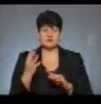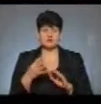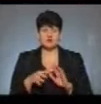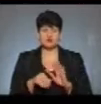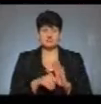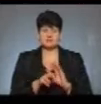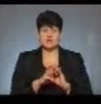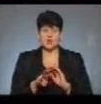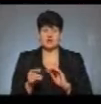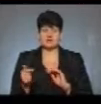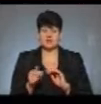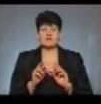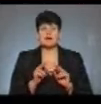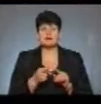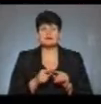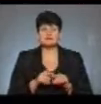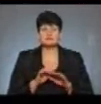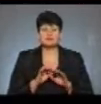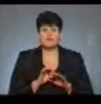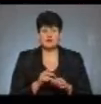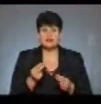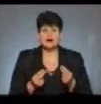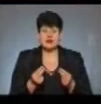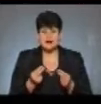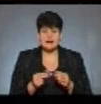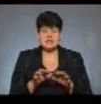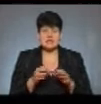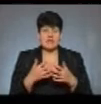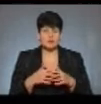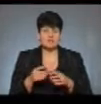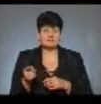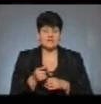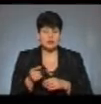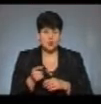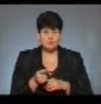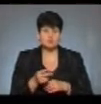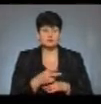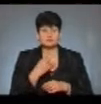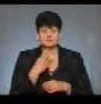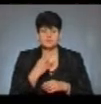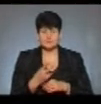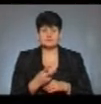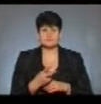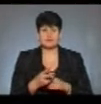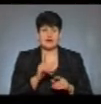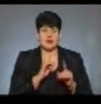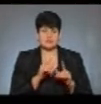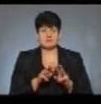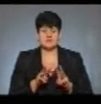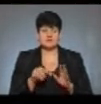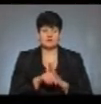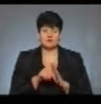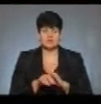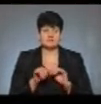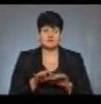мільйонів гривень. Як відбувалися рейди на гральні автомати у Тернополі, запитаємо гостя нашої студії. Поруч зі мною радник міністра внутрішніх